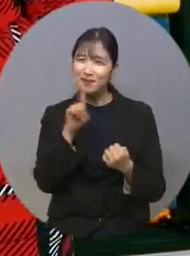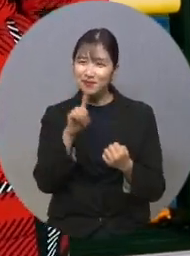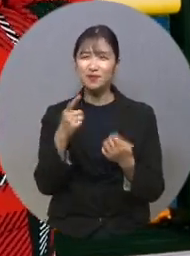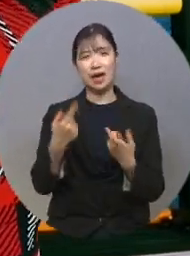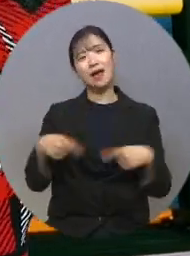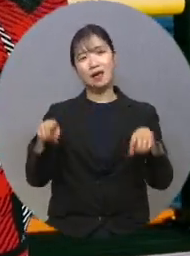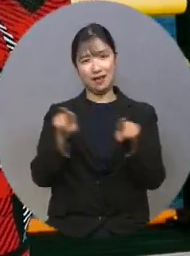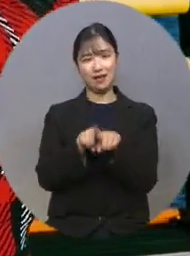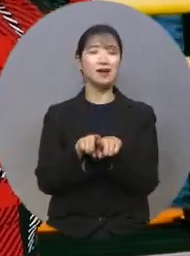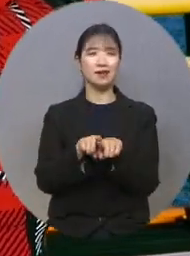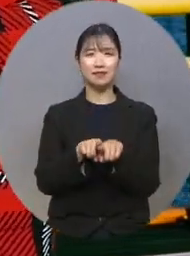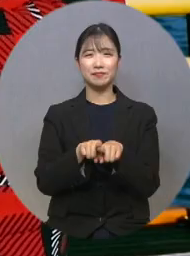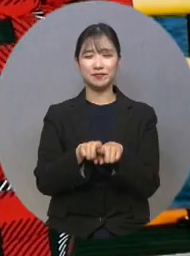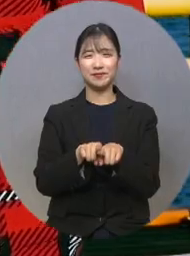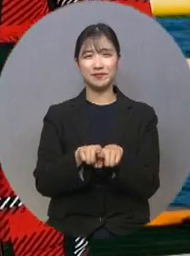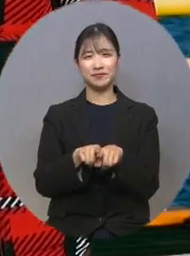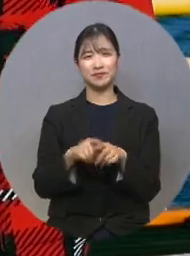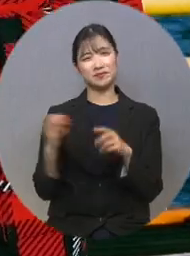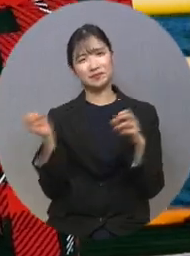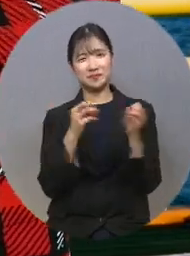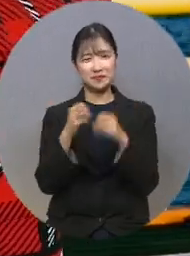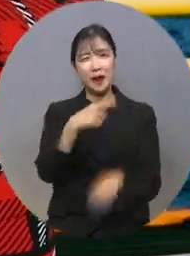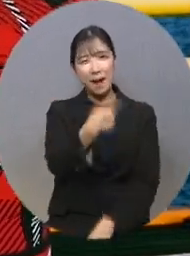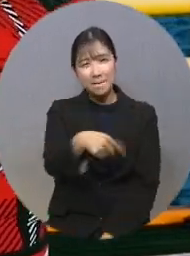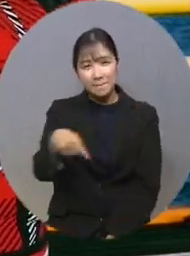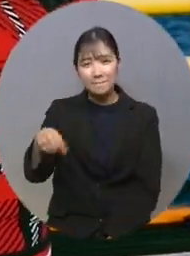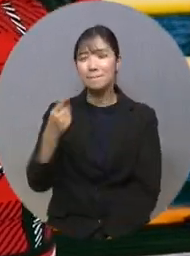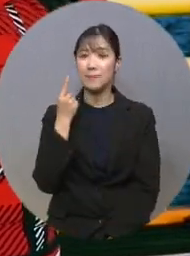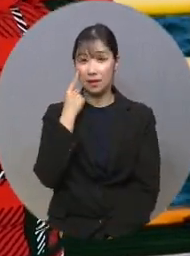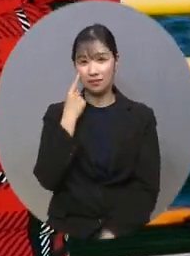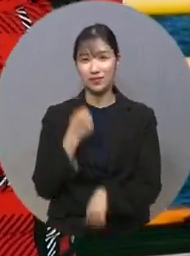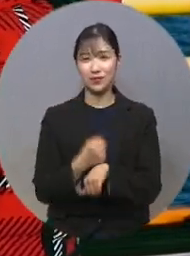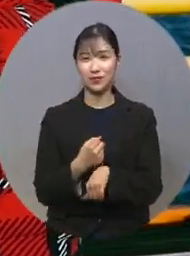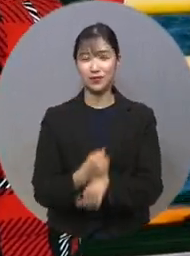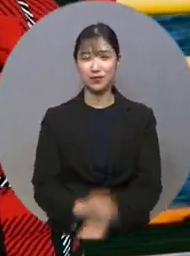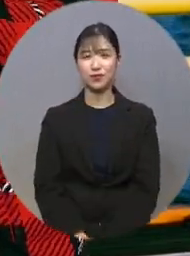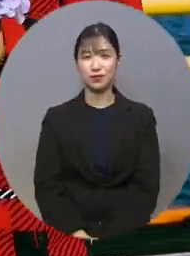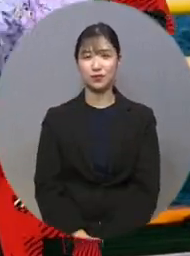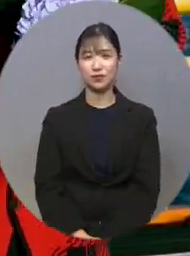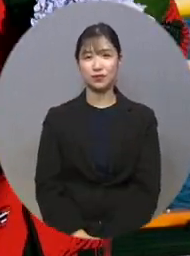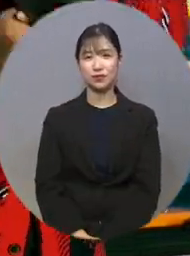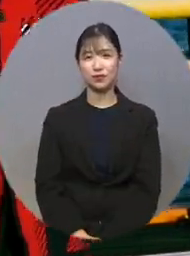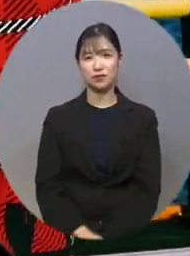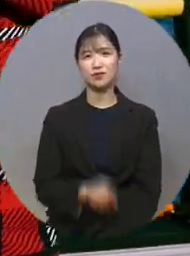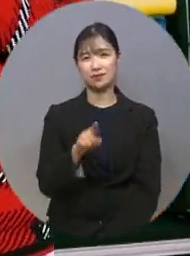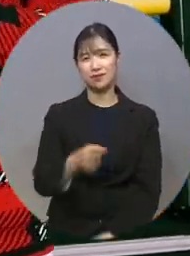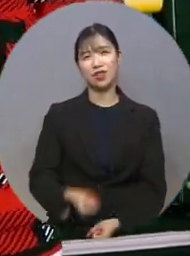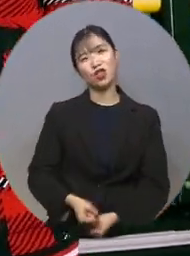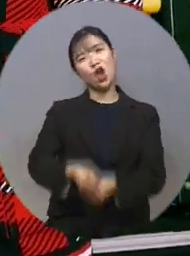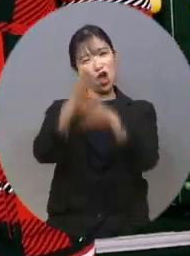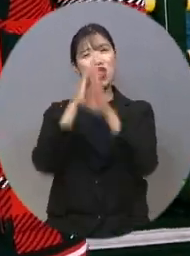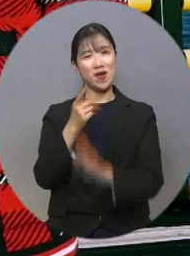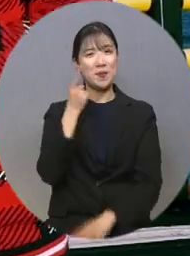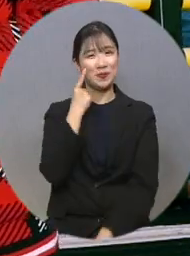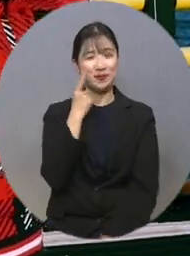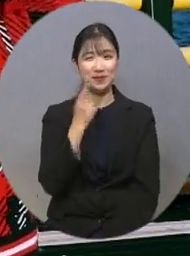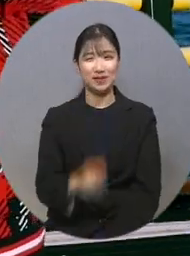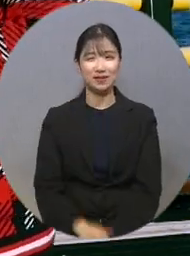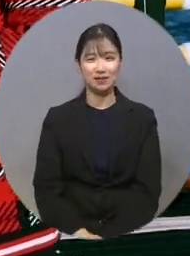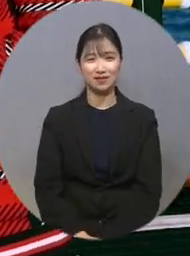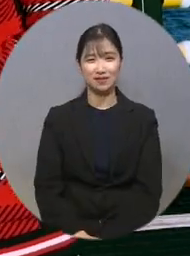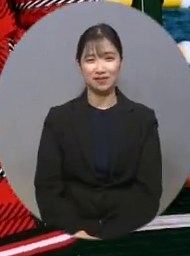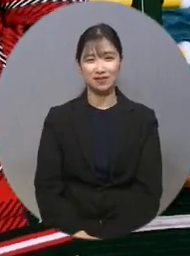우리 예. 이동 스튜디오로 옮겨서 네. 하나씩 하나씩 소개해드리도록 하겠습니다. 아, 누나 자. 이거 한번 던져봐요. 그럴까? 받아보기